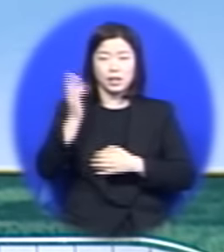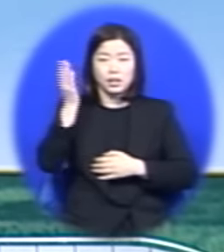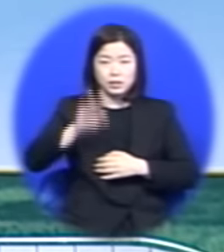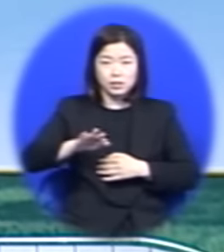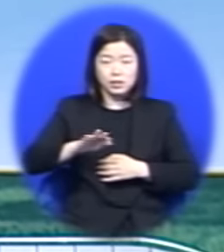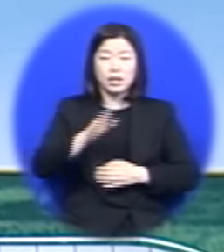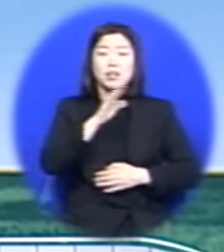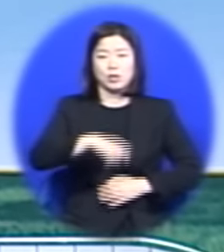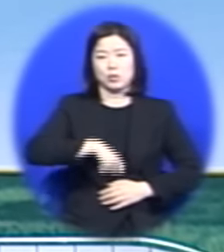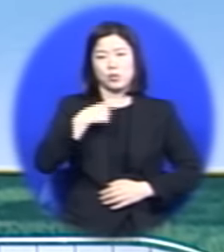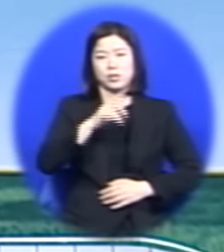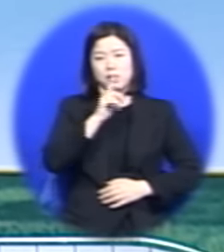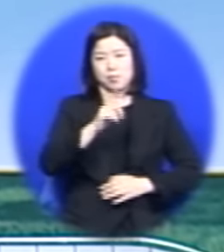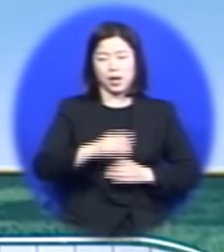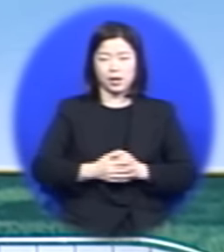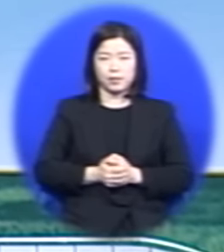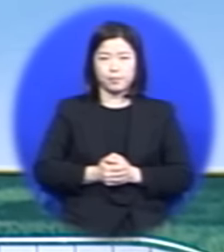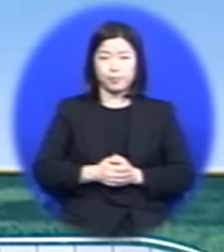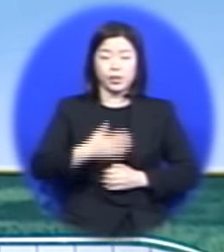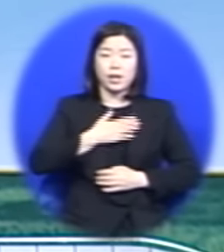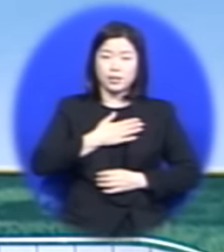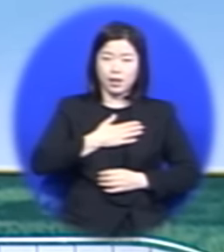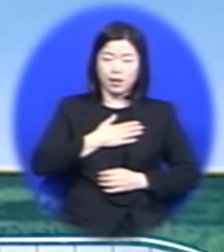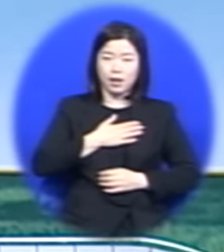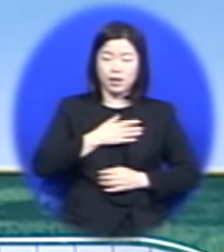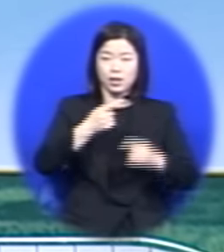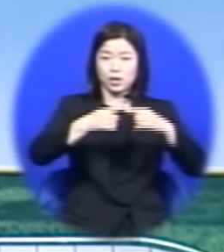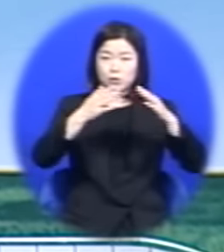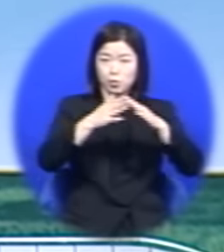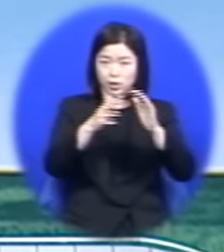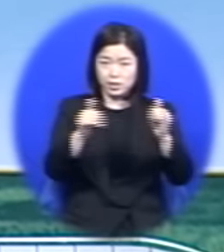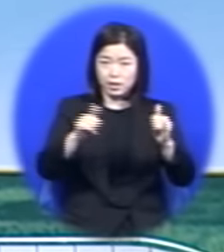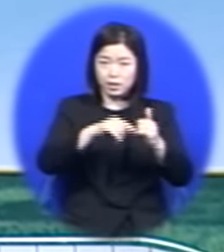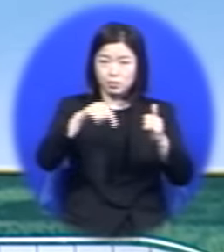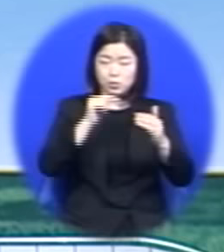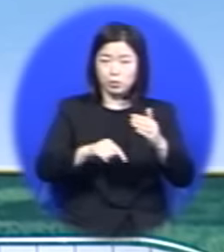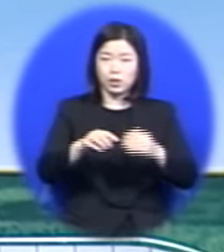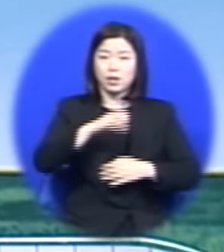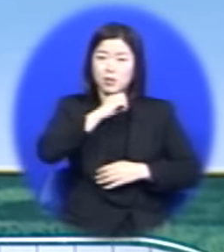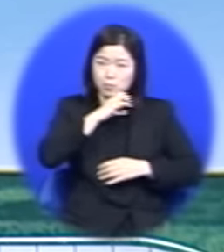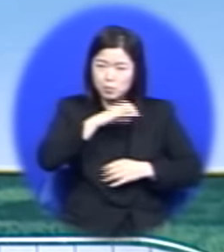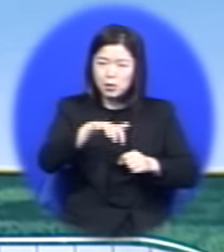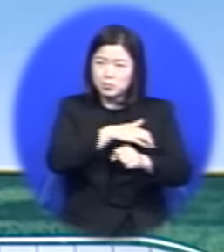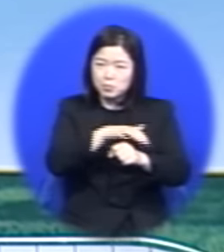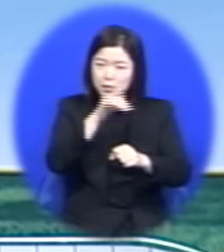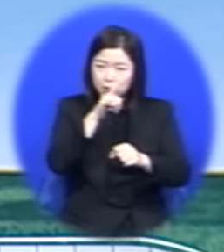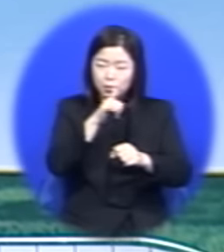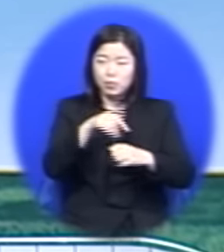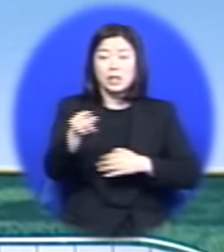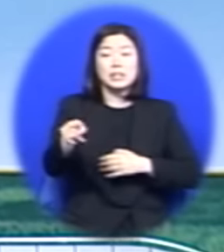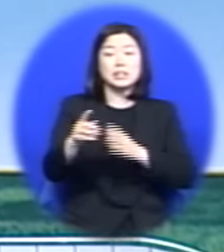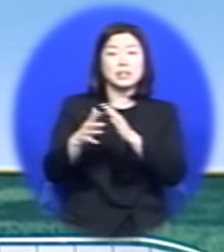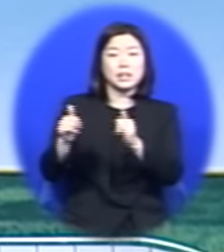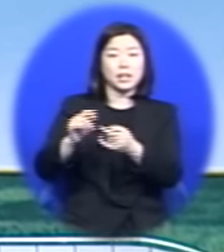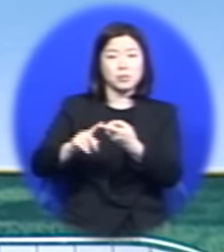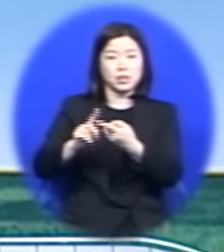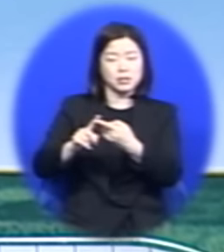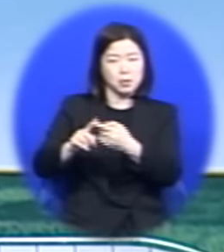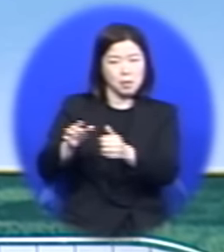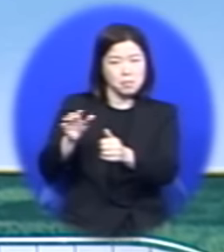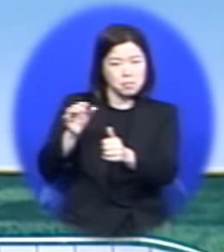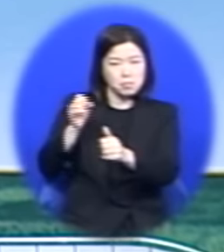솔직히 이야기해야 됩니다. 내가 교인들 사이에 불평불만하고 내가 그 사람에 대해서